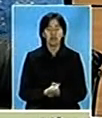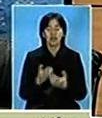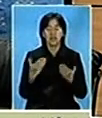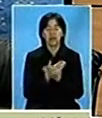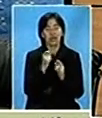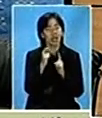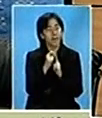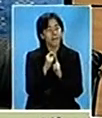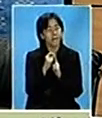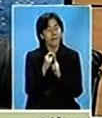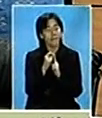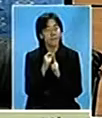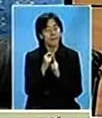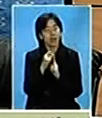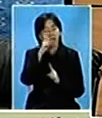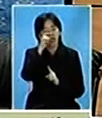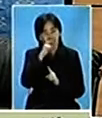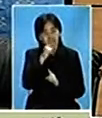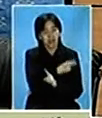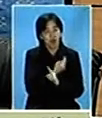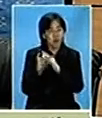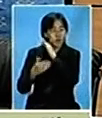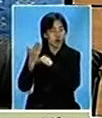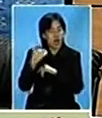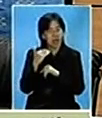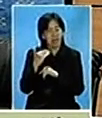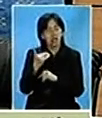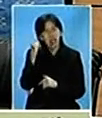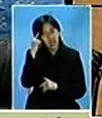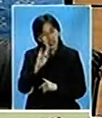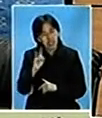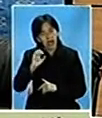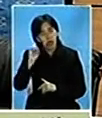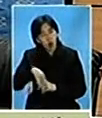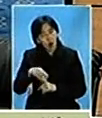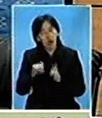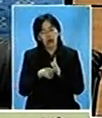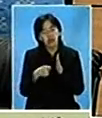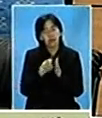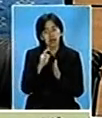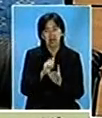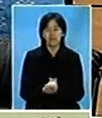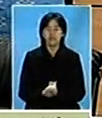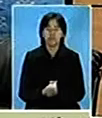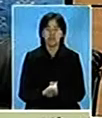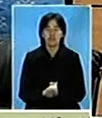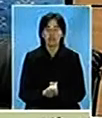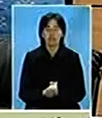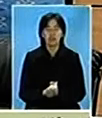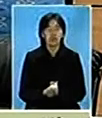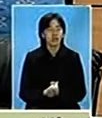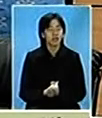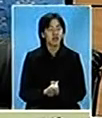ำนิยามของการแพทย์แผนไทยโดยตัดคำว่าสัตว์ออกเนี่ยท่านมีความเห็นอย่างไรในชั้นสภาผู้แทนตอนที่เขาเติมเข้ามา